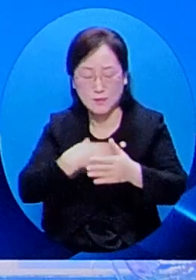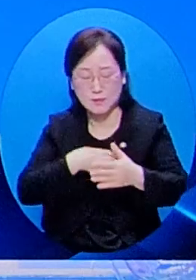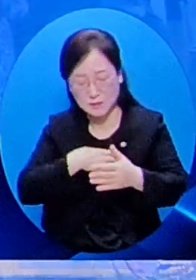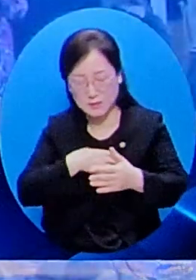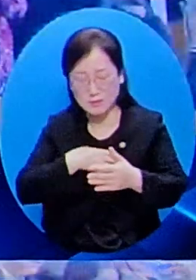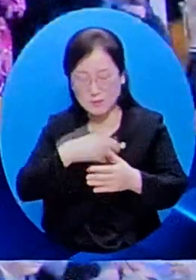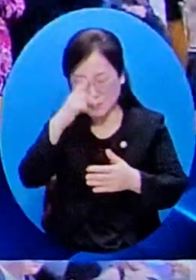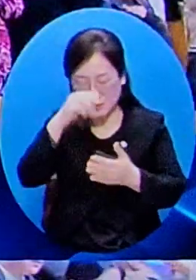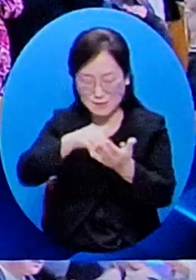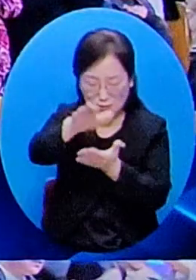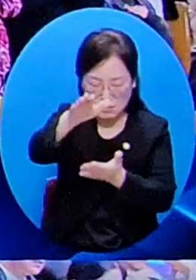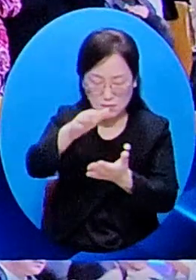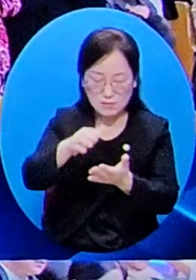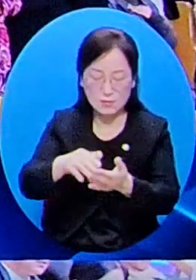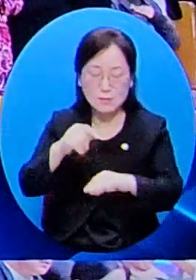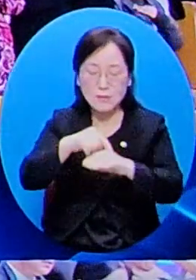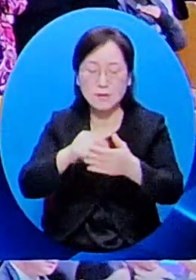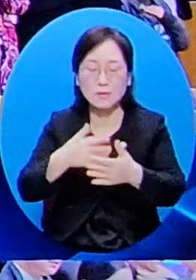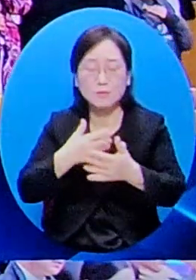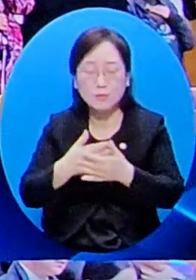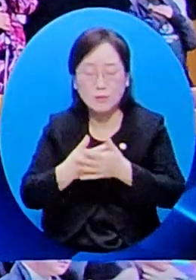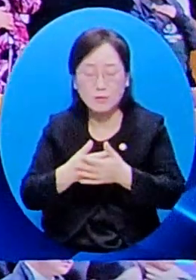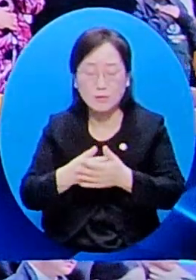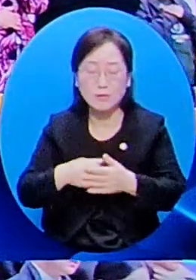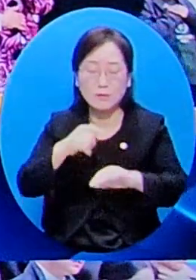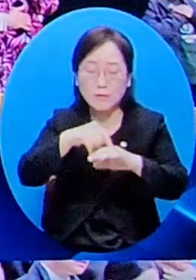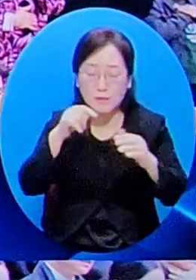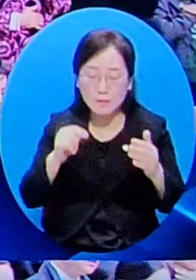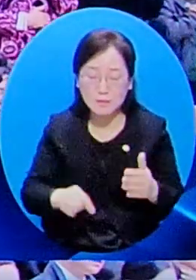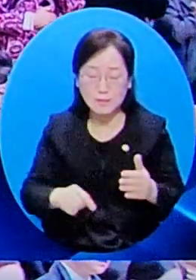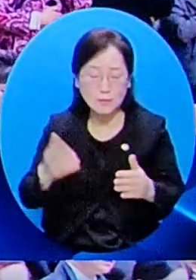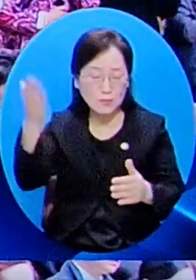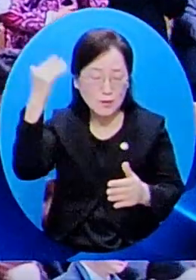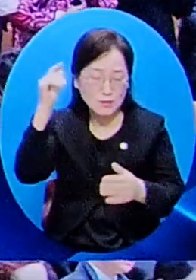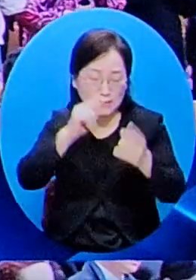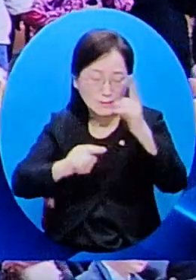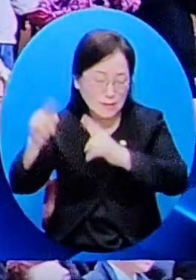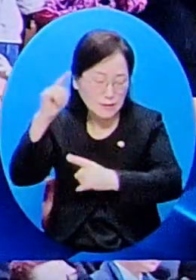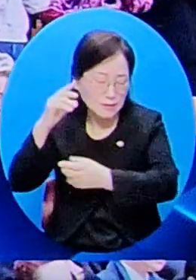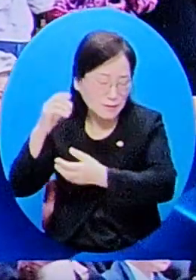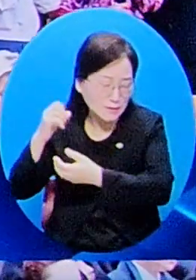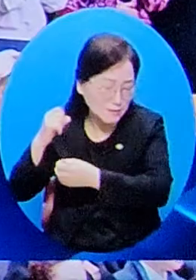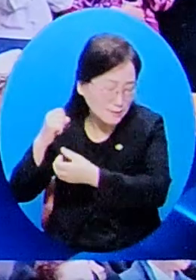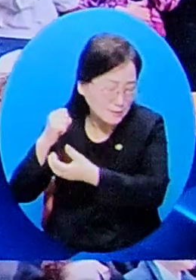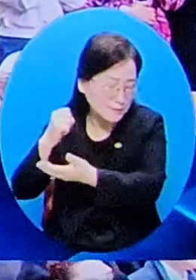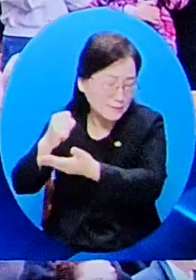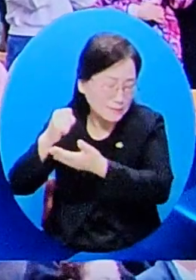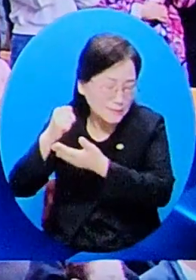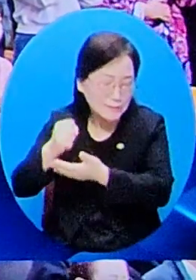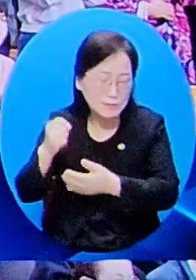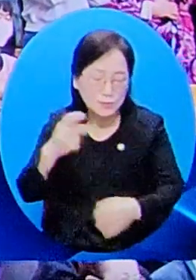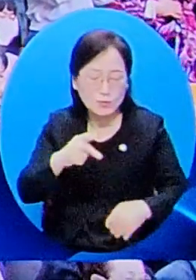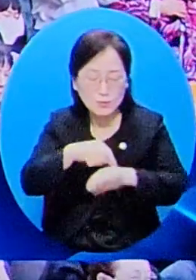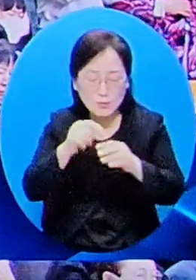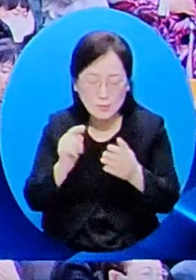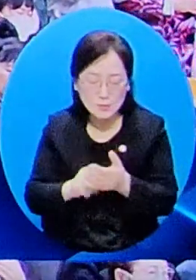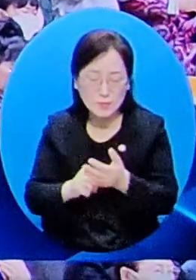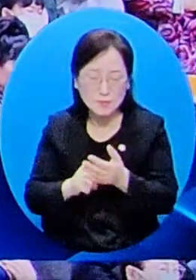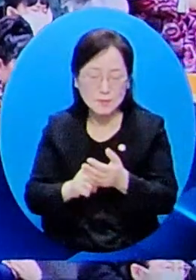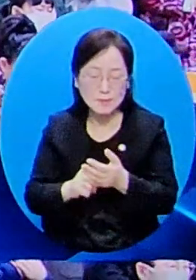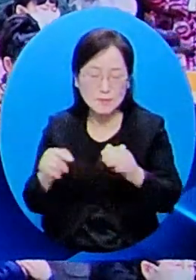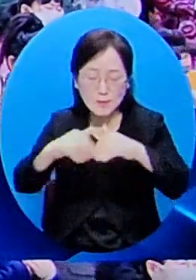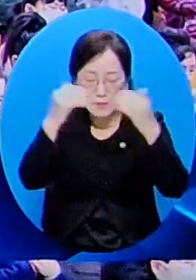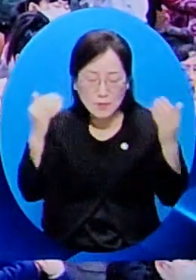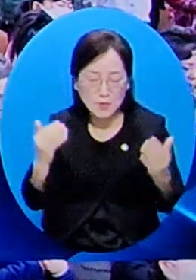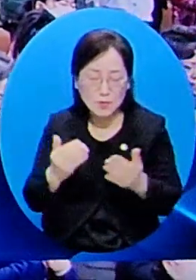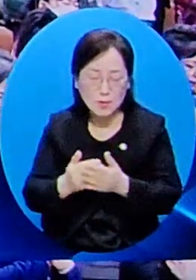떠나갈지어다. 마음의 불안한 마음, 마음의 과거의 상처에 대한 트라우마, 마음의 모든